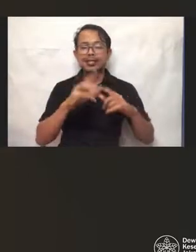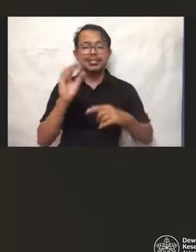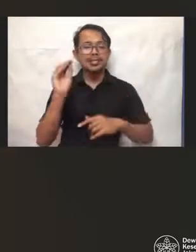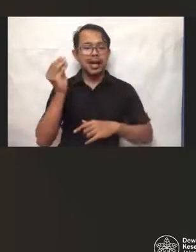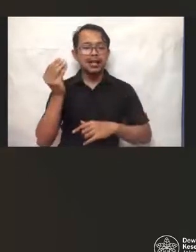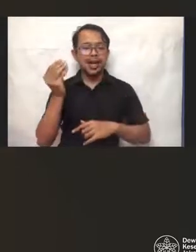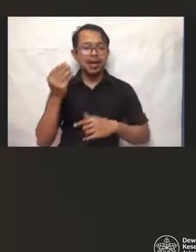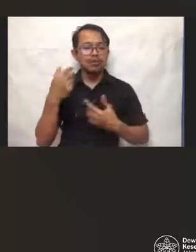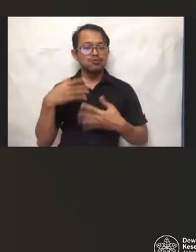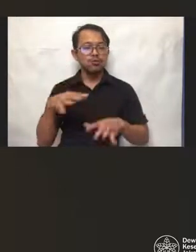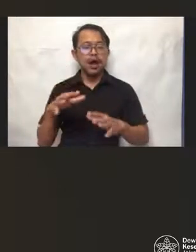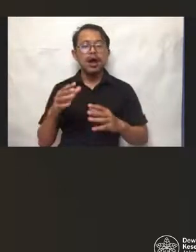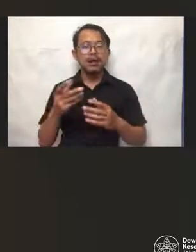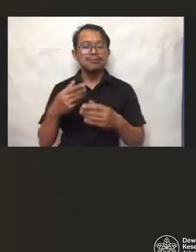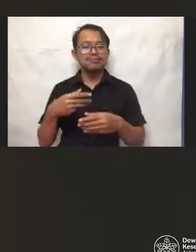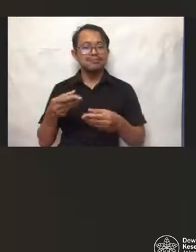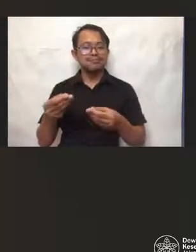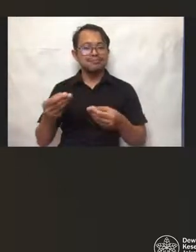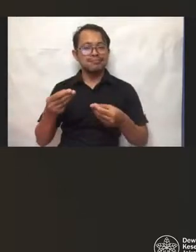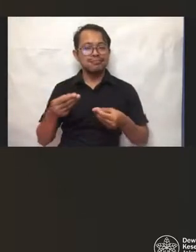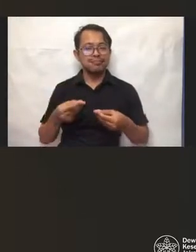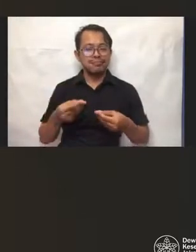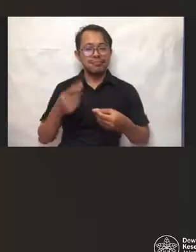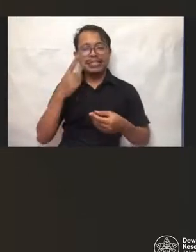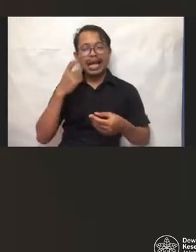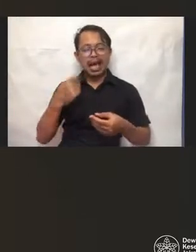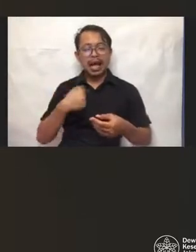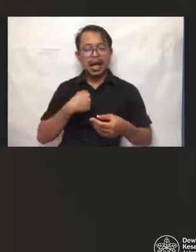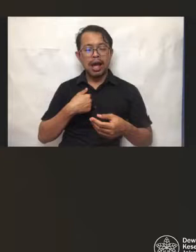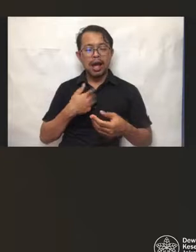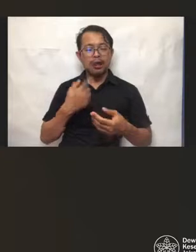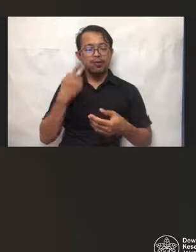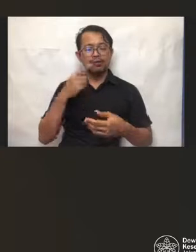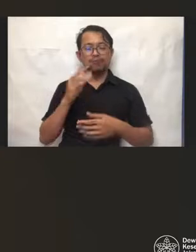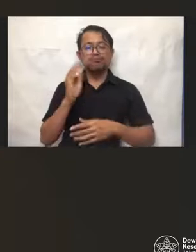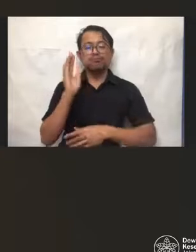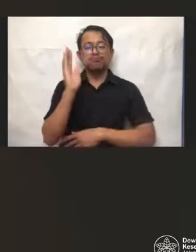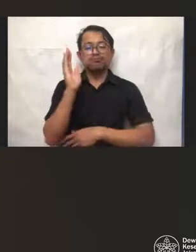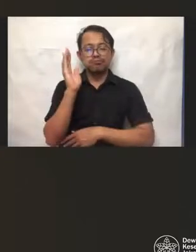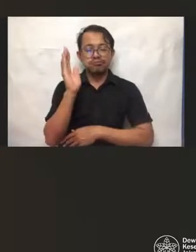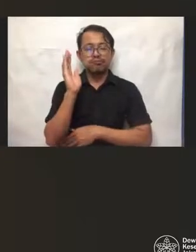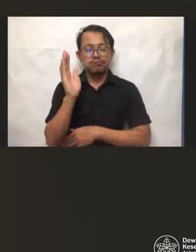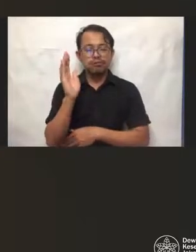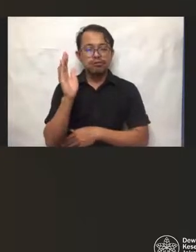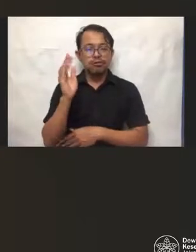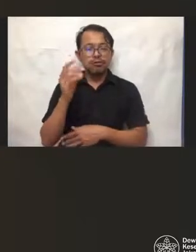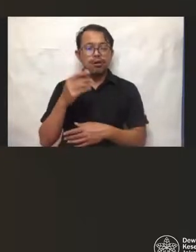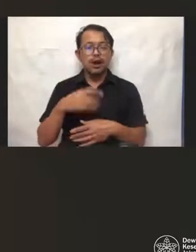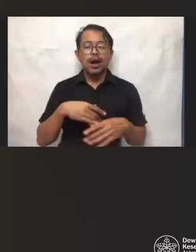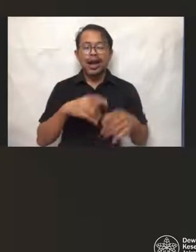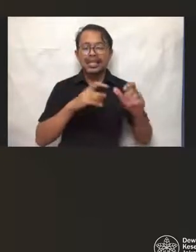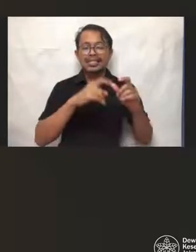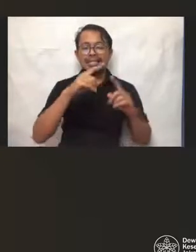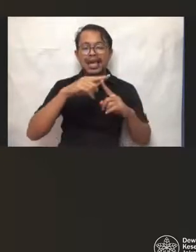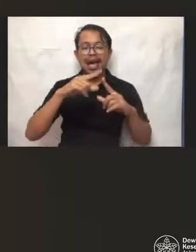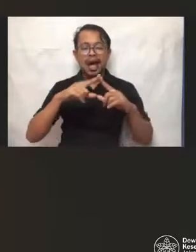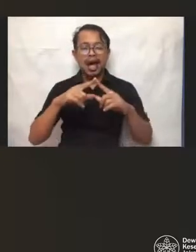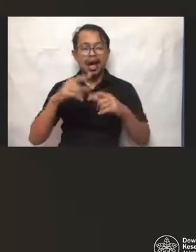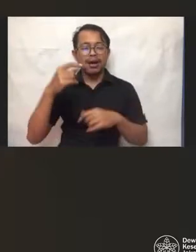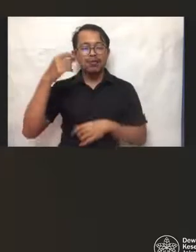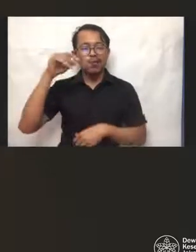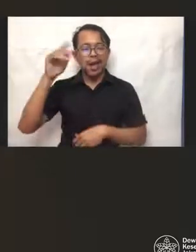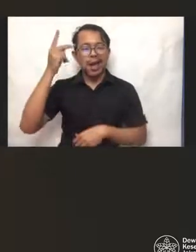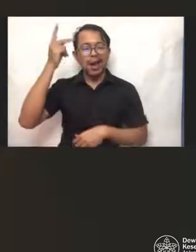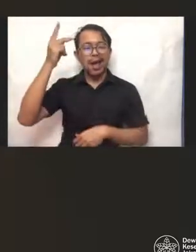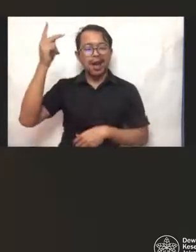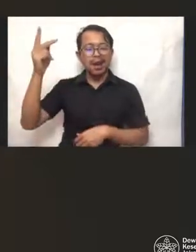telah mempercayakan kepada saya untuk menyampaikan Sultan Takdir Ali Syahbana Memorial Lecture untuk